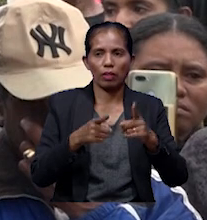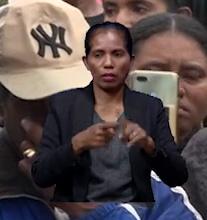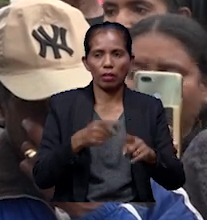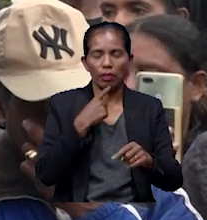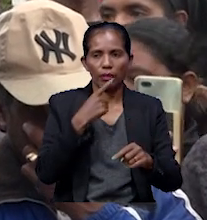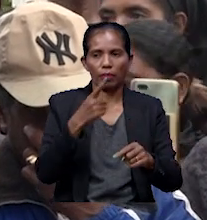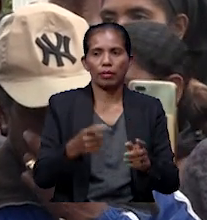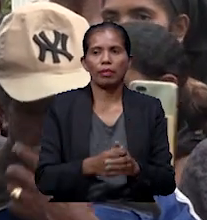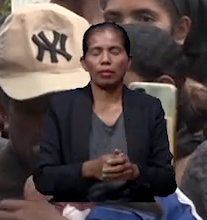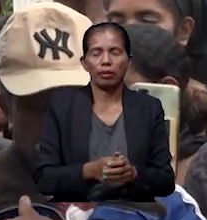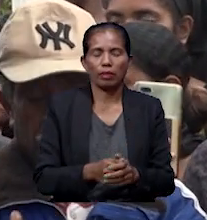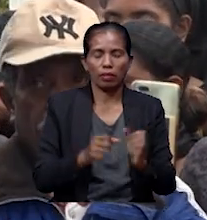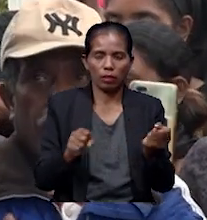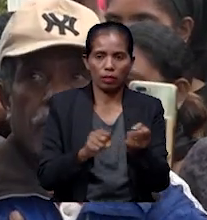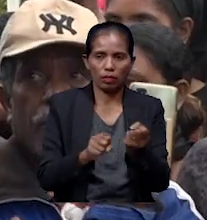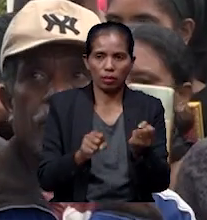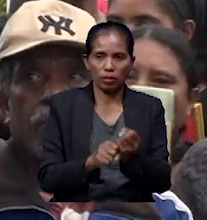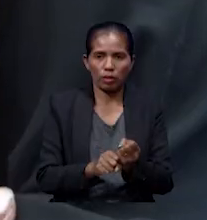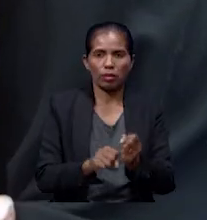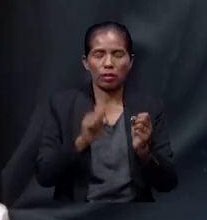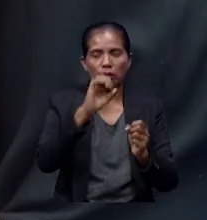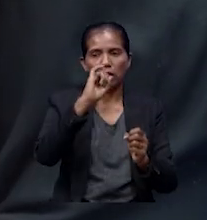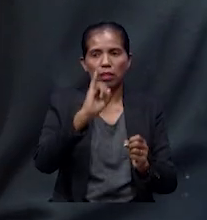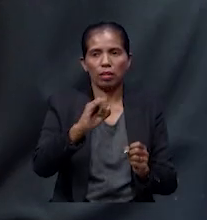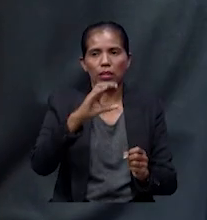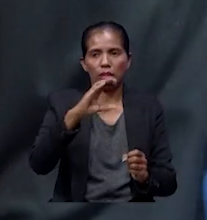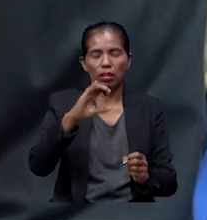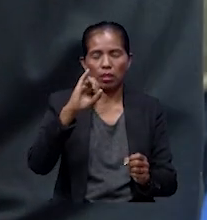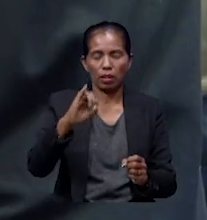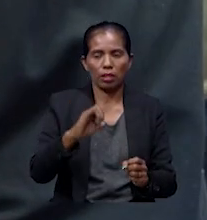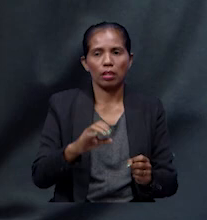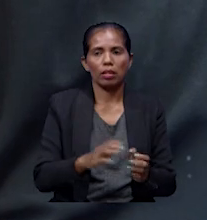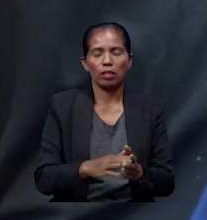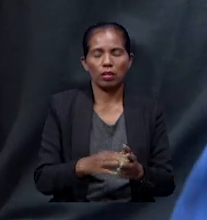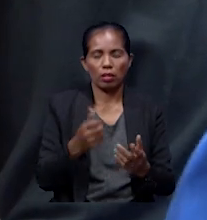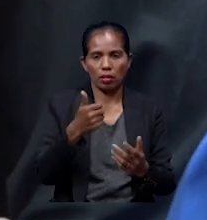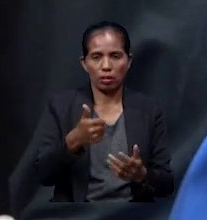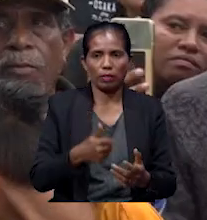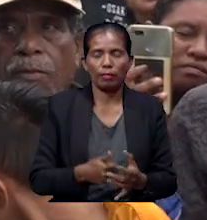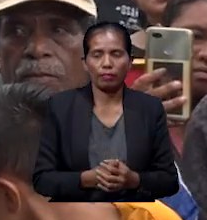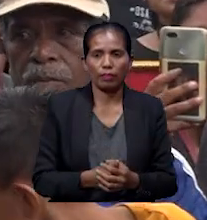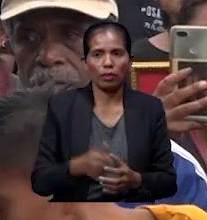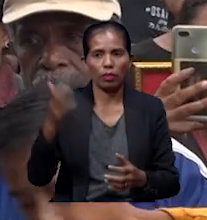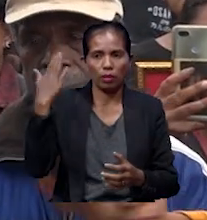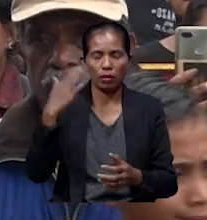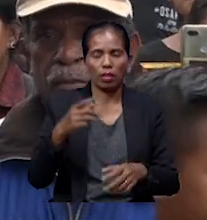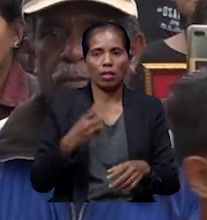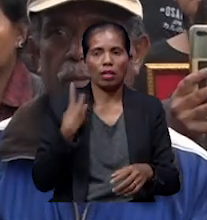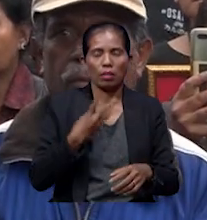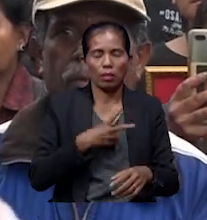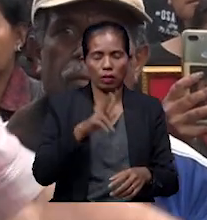hateten, saudoso nia contribuição, mak isse esse, buras to ohin loron. Inisio nipa, aminin tolo. Ida mata